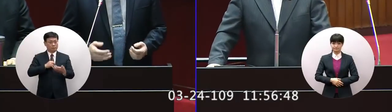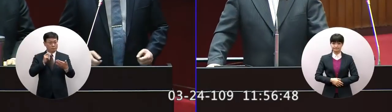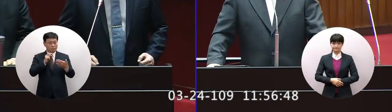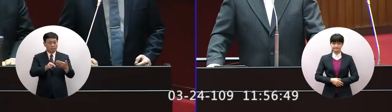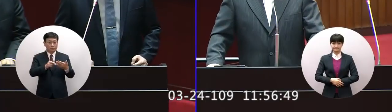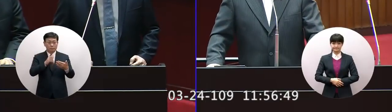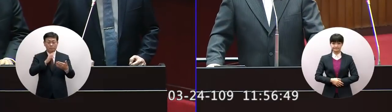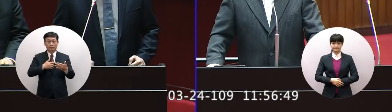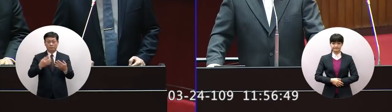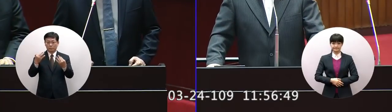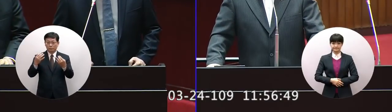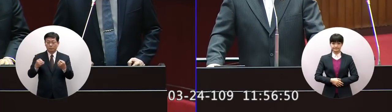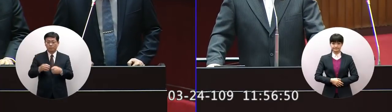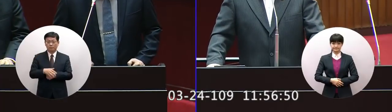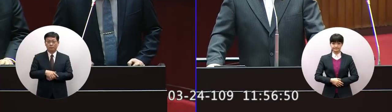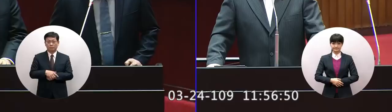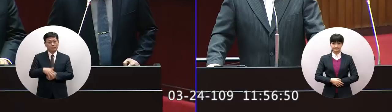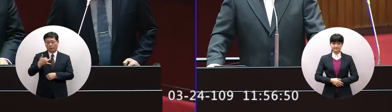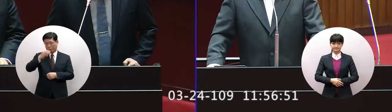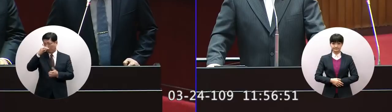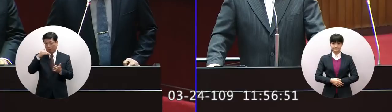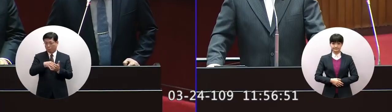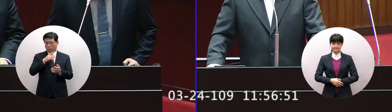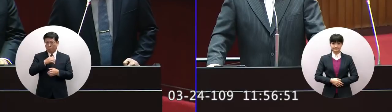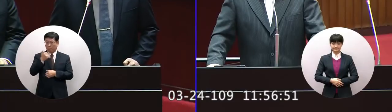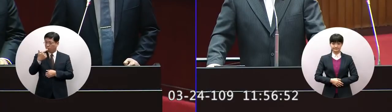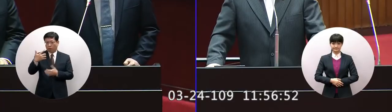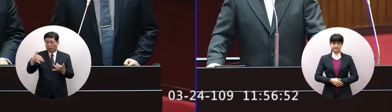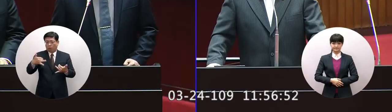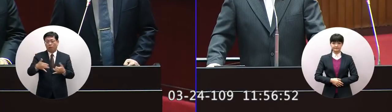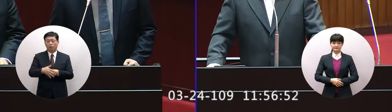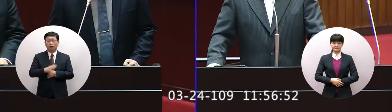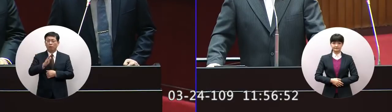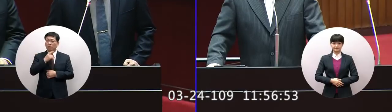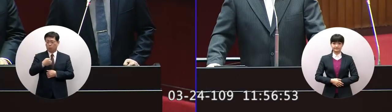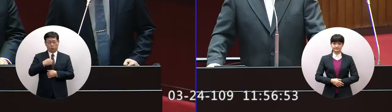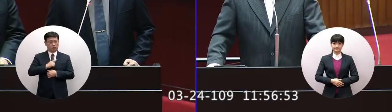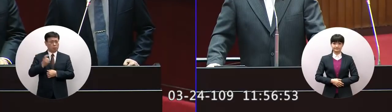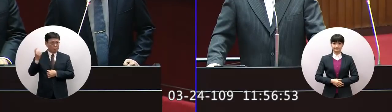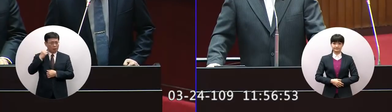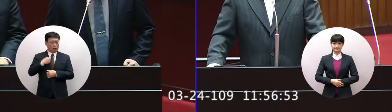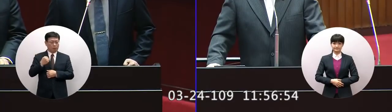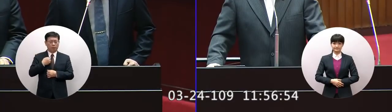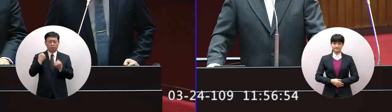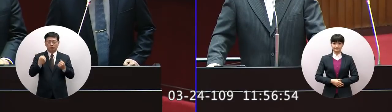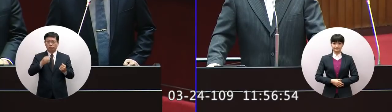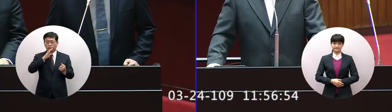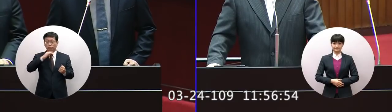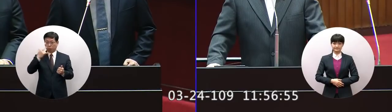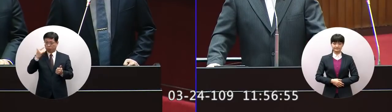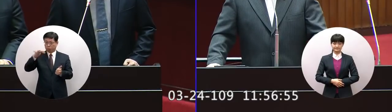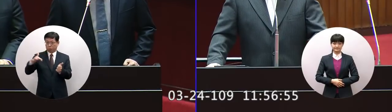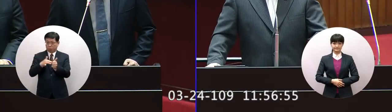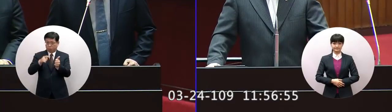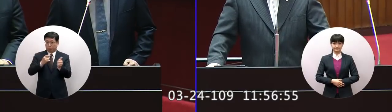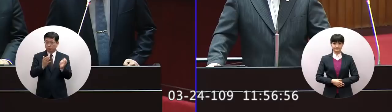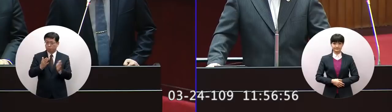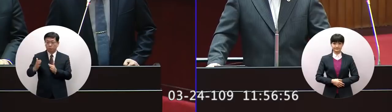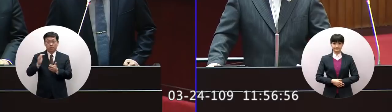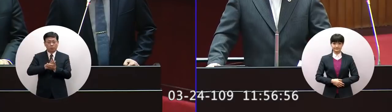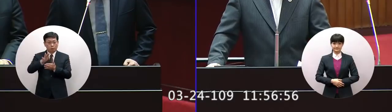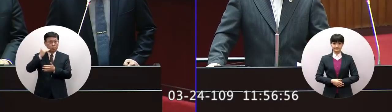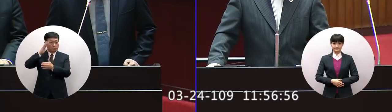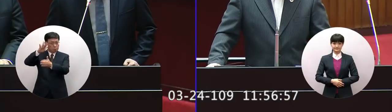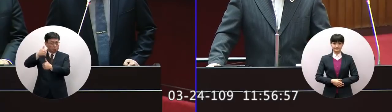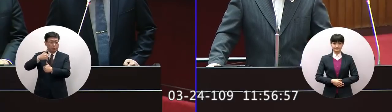到我们现有的一些数据里面，我没有看到这个部分。但是我知道我们在后备战士有关未来教招